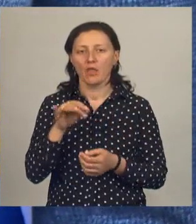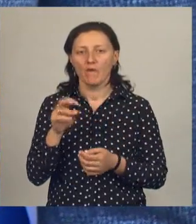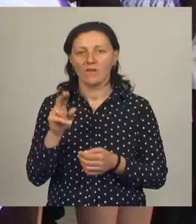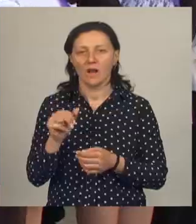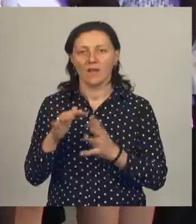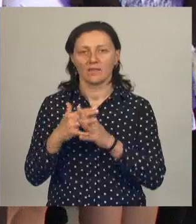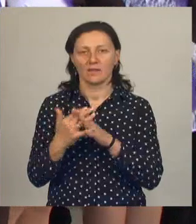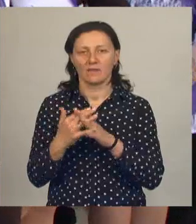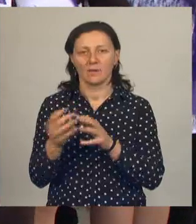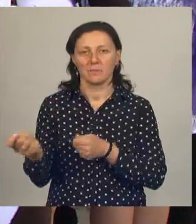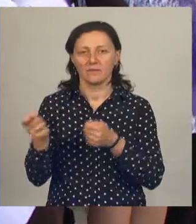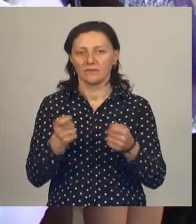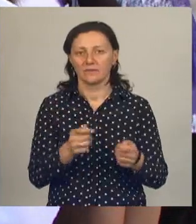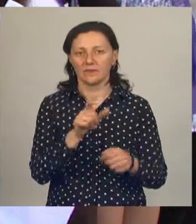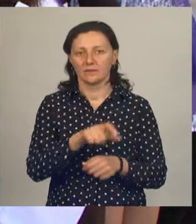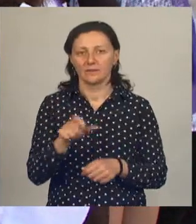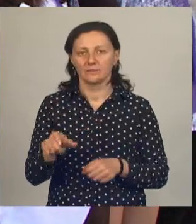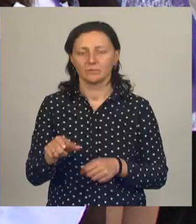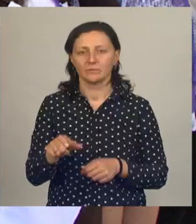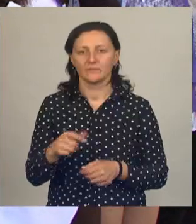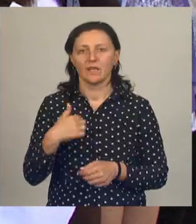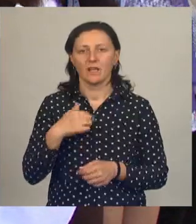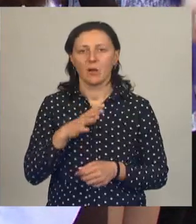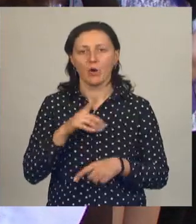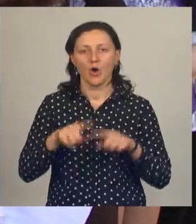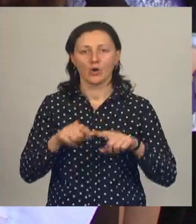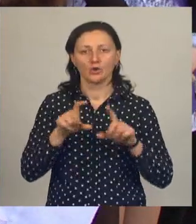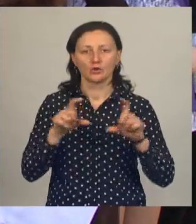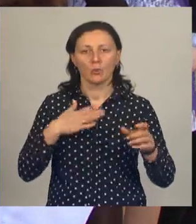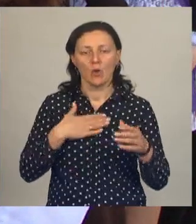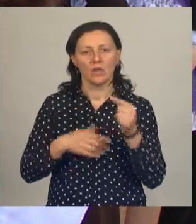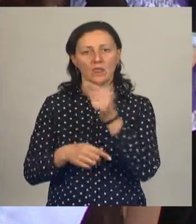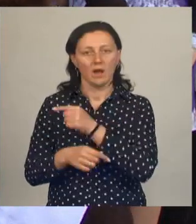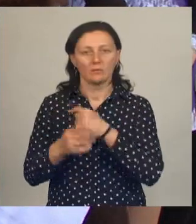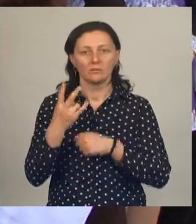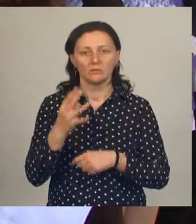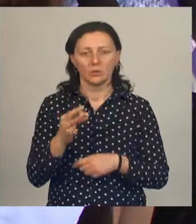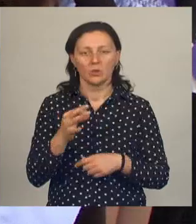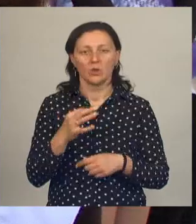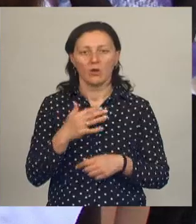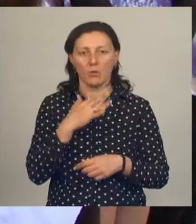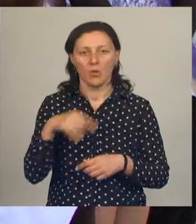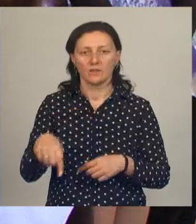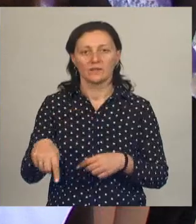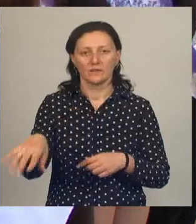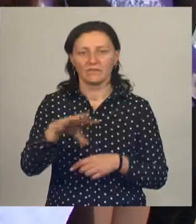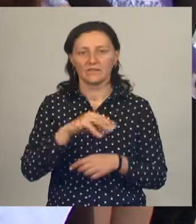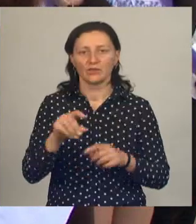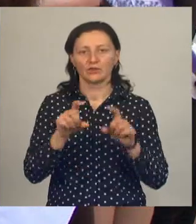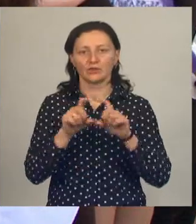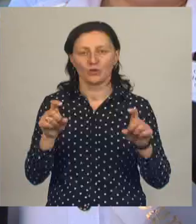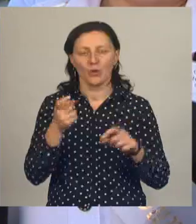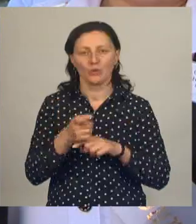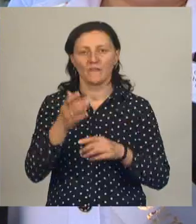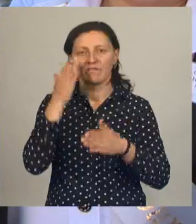Щетиновки. Хотелось бы в своей родной школе, но все равно прикольно, то, что вот все это, многие школы, да